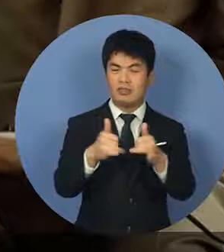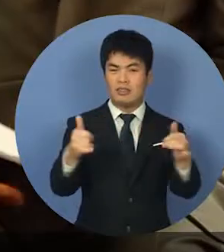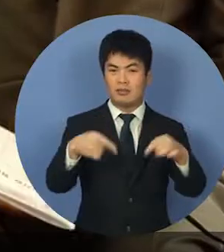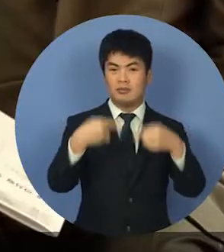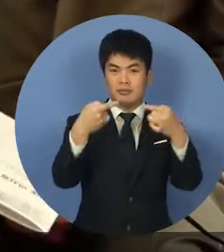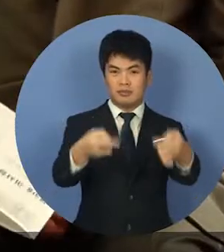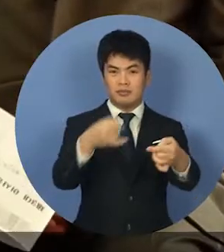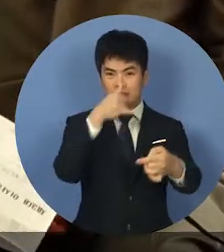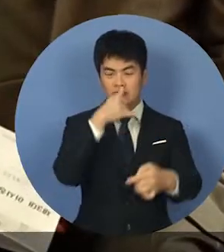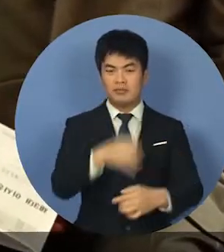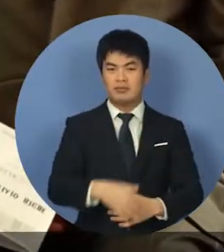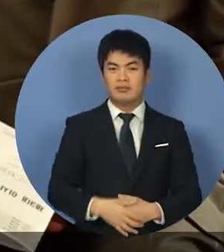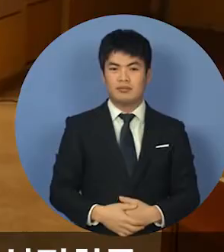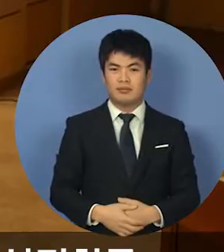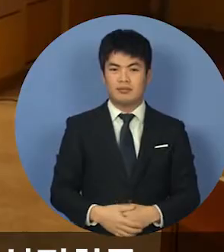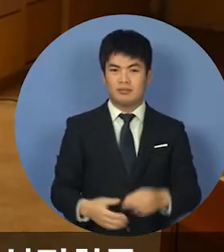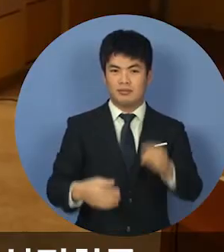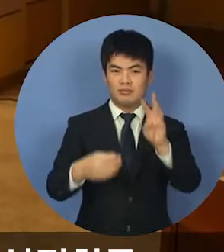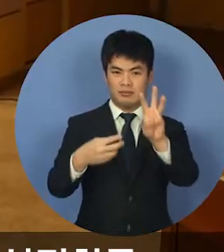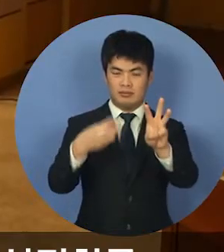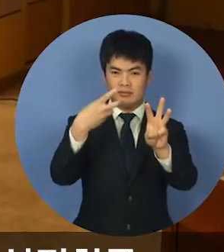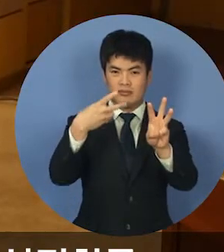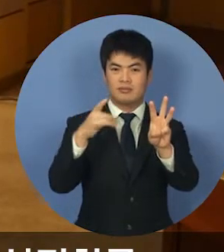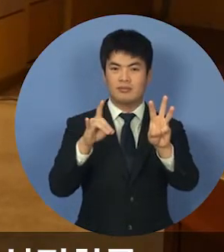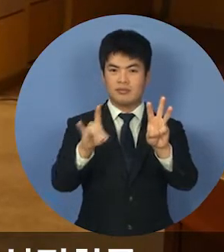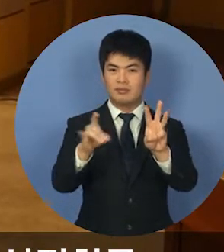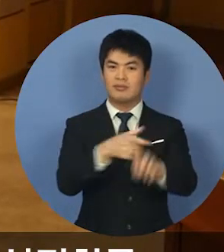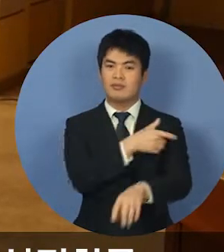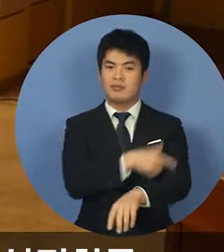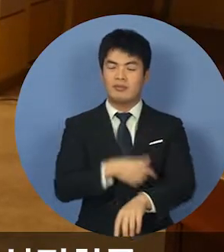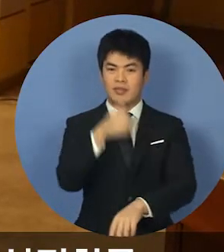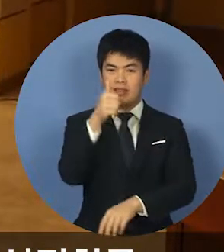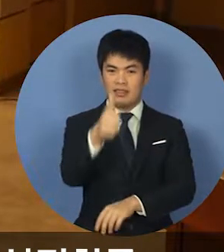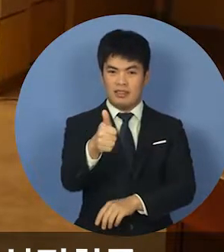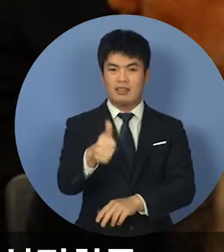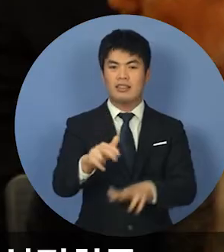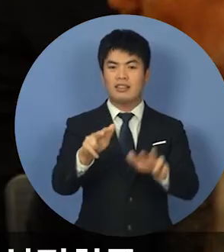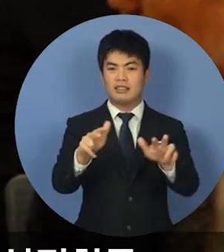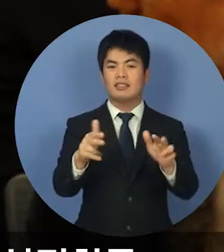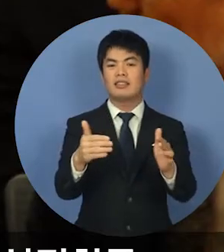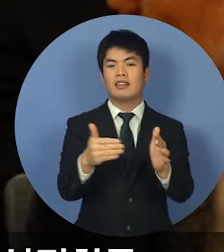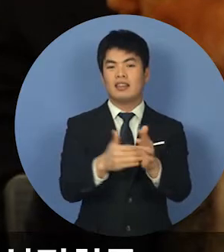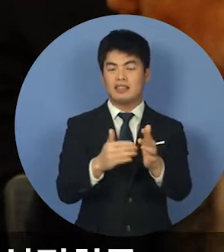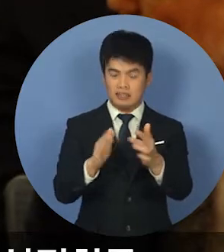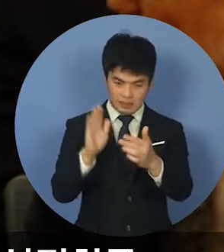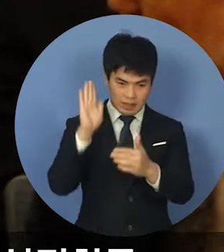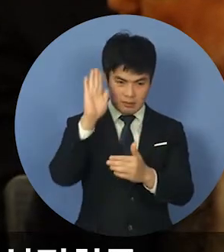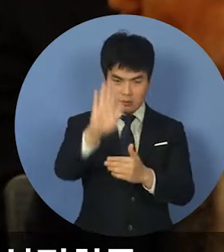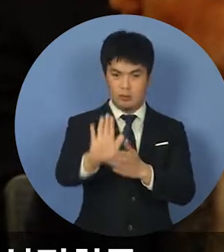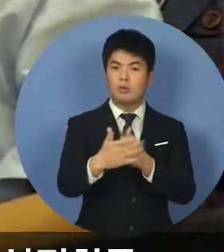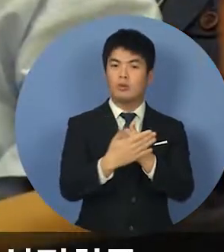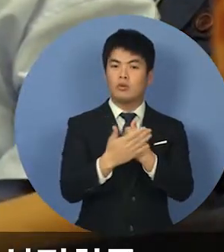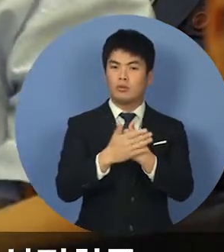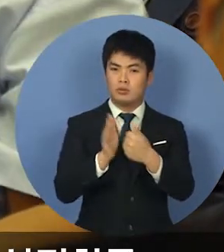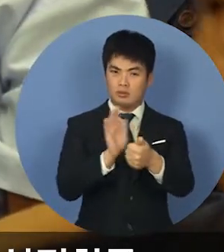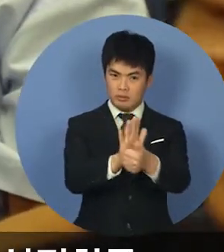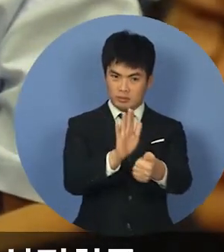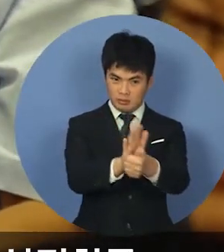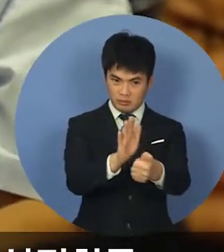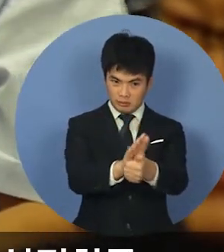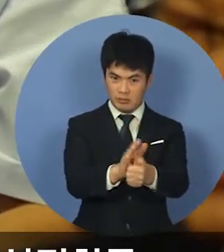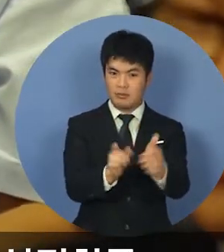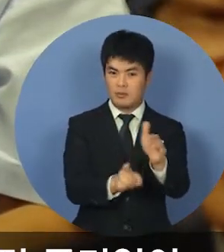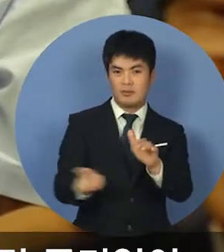가운데 진행되었는데요. 제3대 이원식 이사장은 대내외적 유기적인 협조를 통해 공단